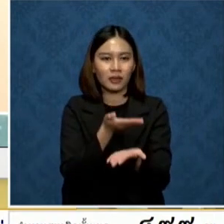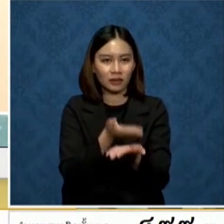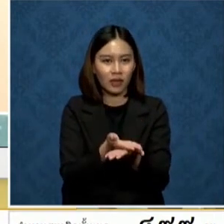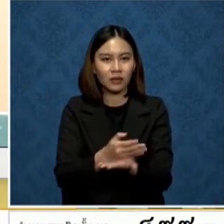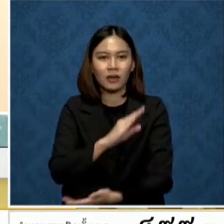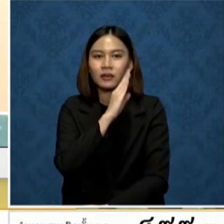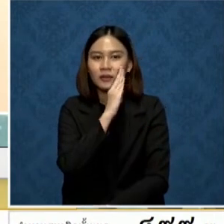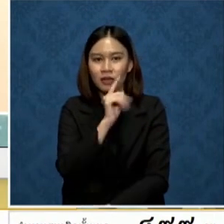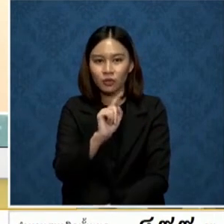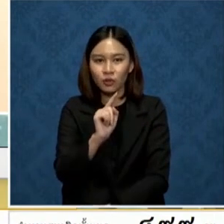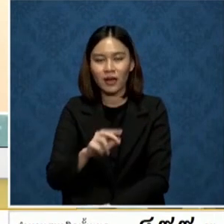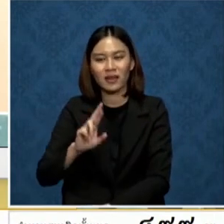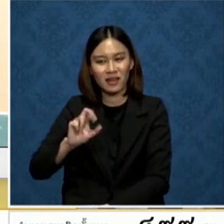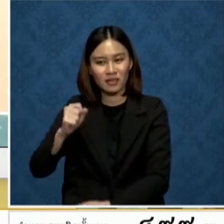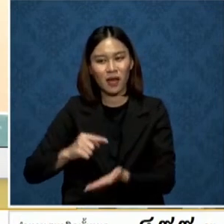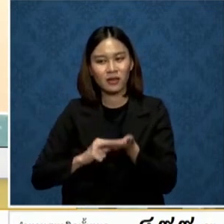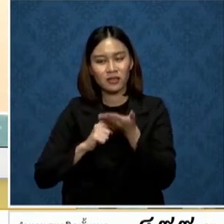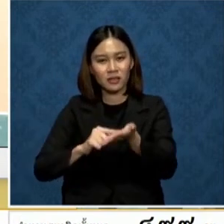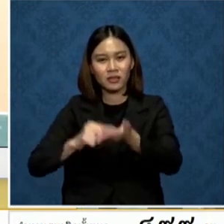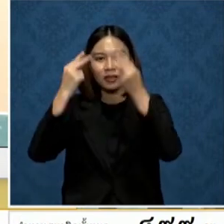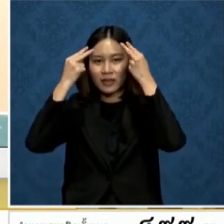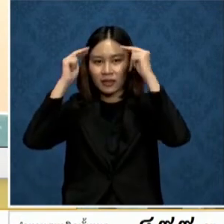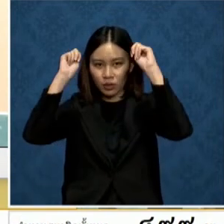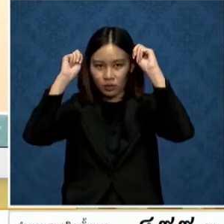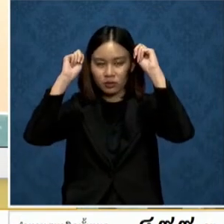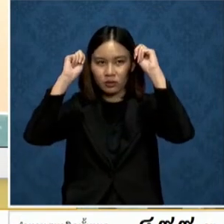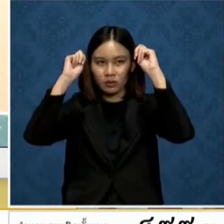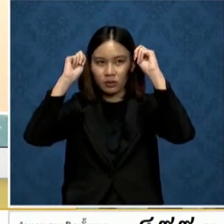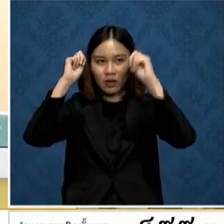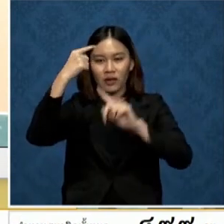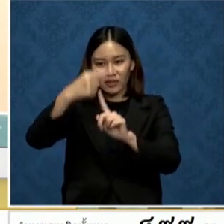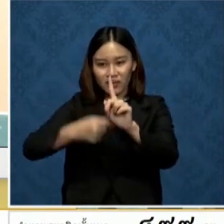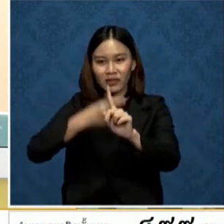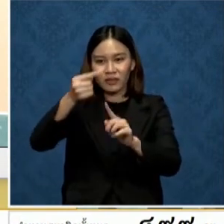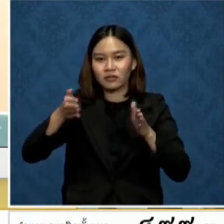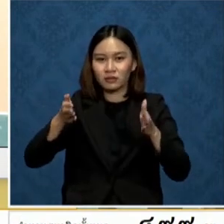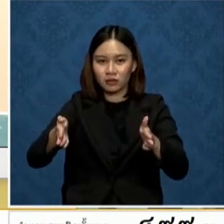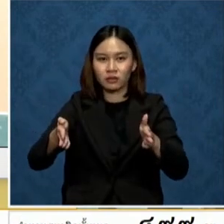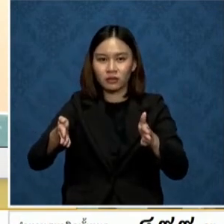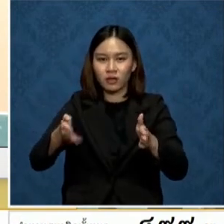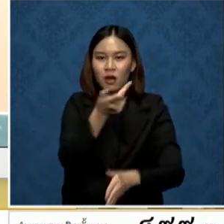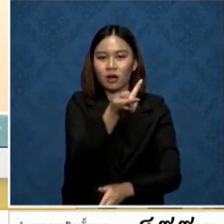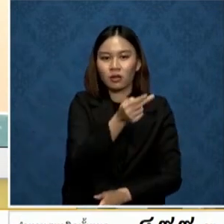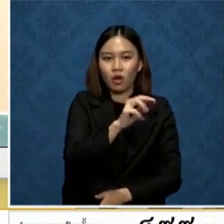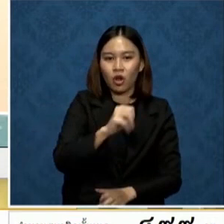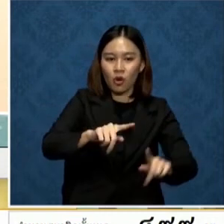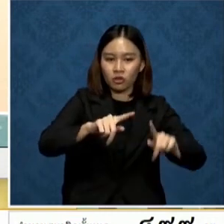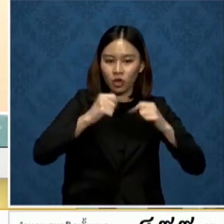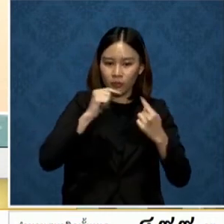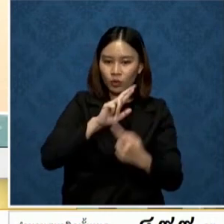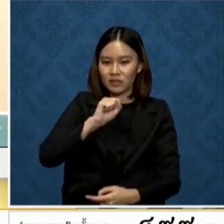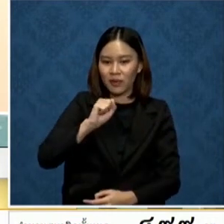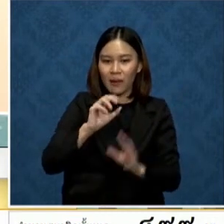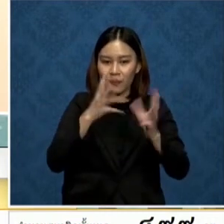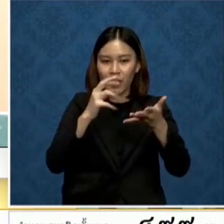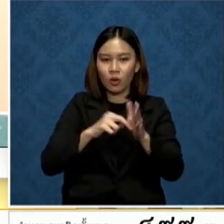ถ้าสภายงนี้ยื่นมาให้นายกภายใน 1เดือนทางครรมไม่ตอบกลับมายังสภาถือว่า